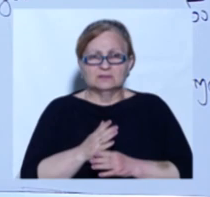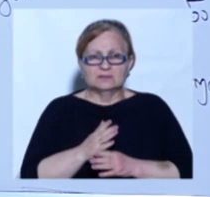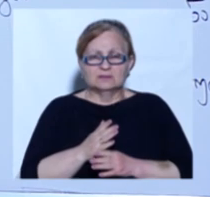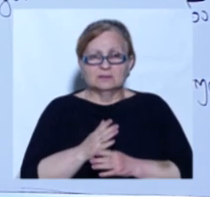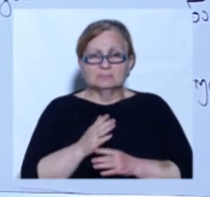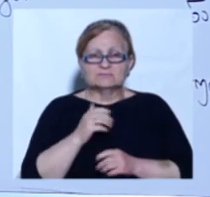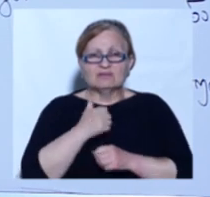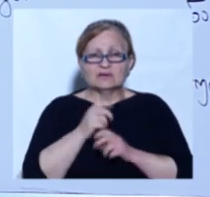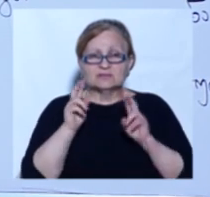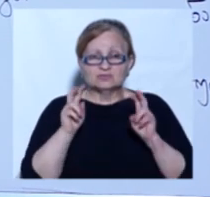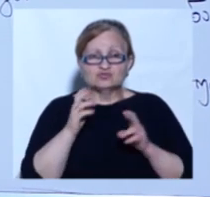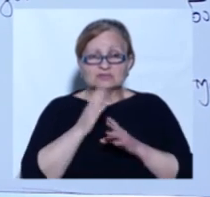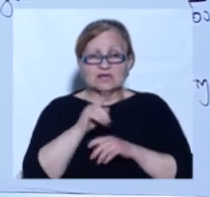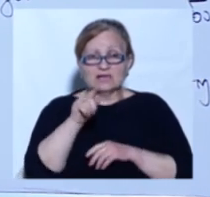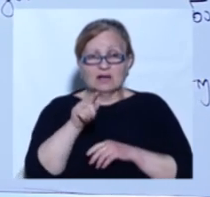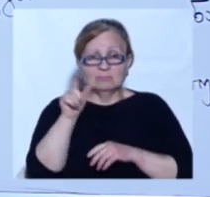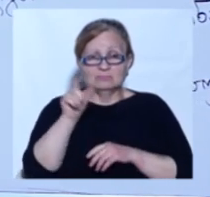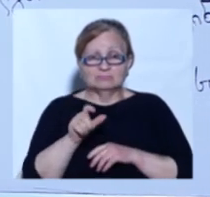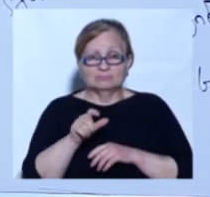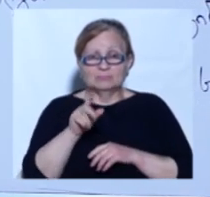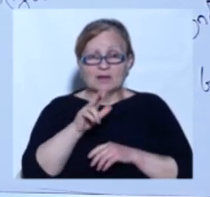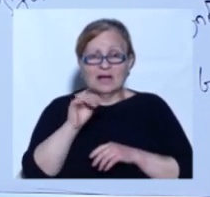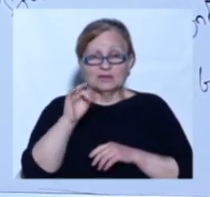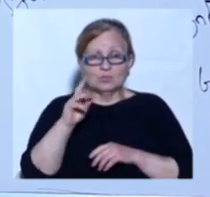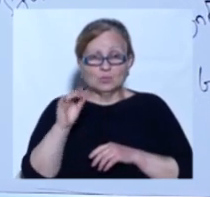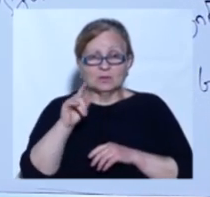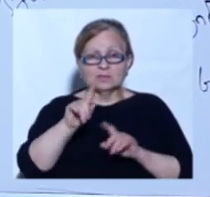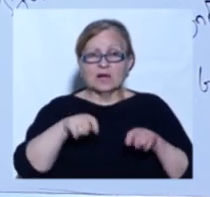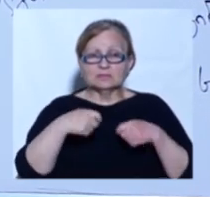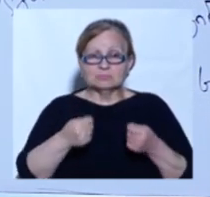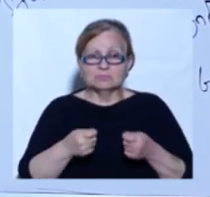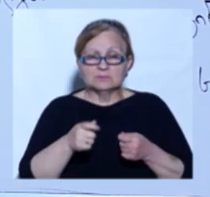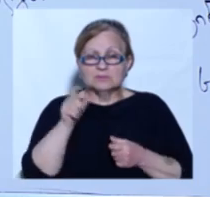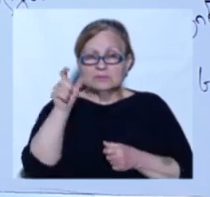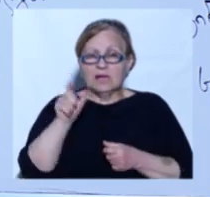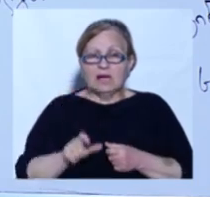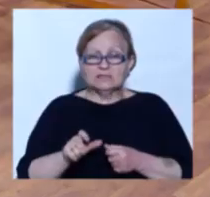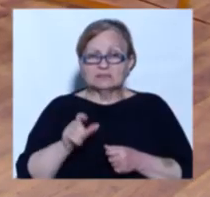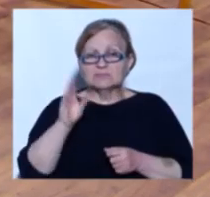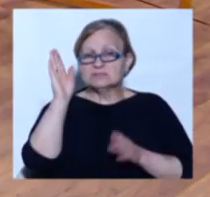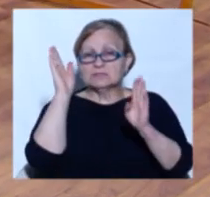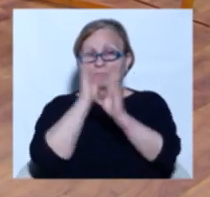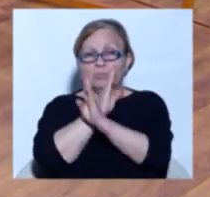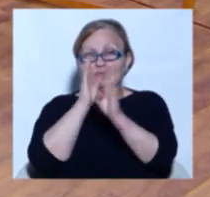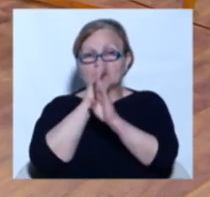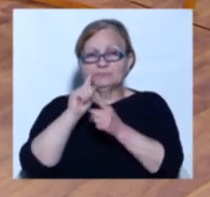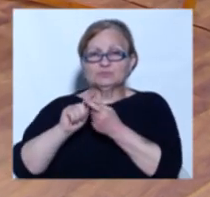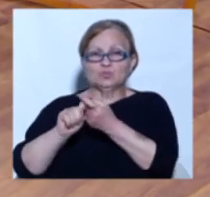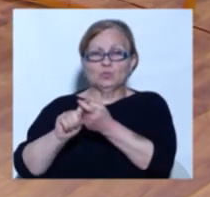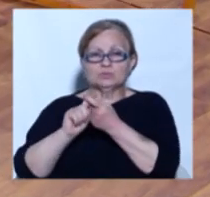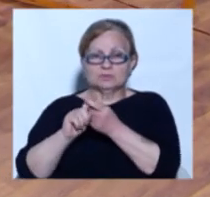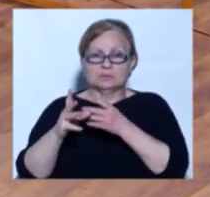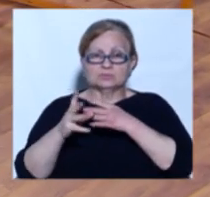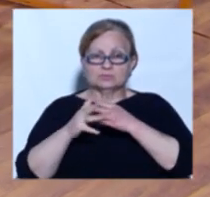მთავარი ნიშანი. ჰაიკუში გადმოცემულია ადამიანისა და ბუნების ურთიერთობის